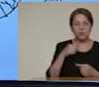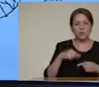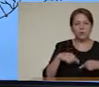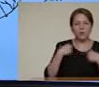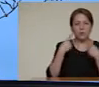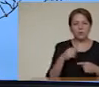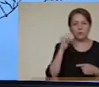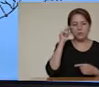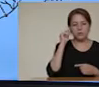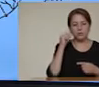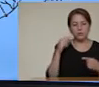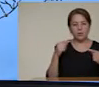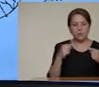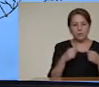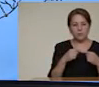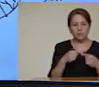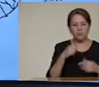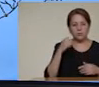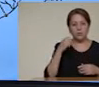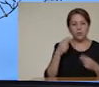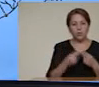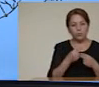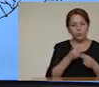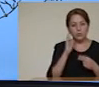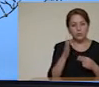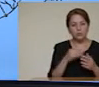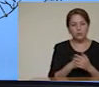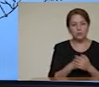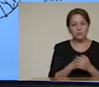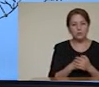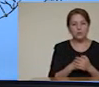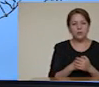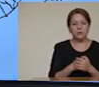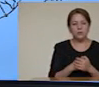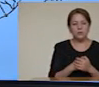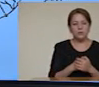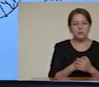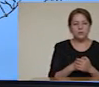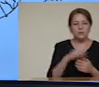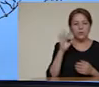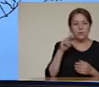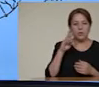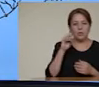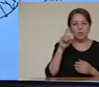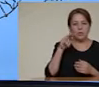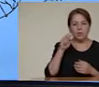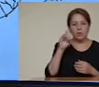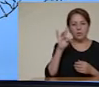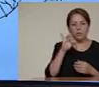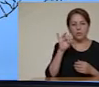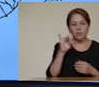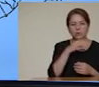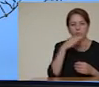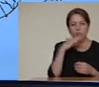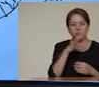darslarda albatta siz ma'lumotga ega bo'lasiz, ya'ni ko'p xudolik mavjud bo'lgan, ya'ni ilohlari ko'p bo'lgan Rim, qadimgi